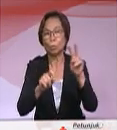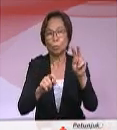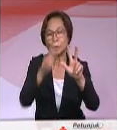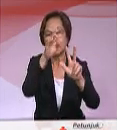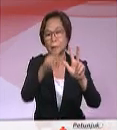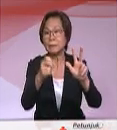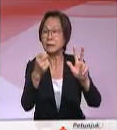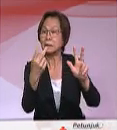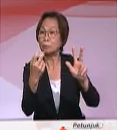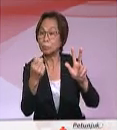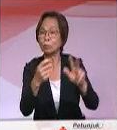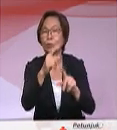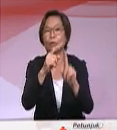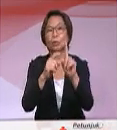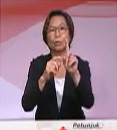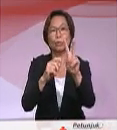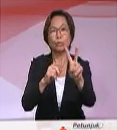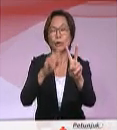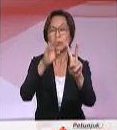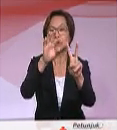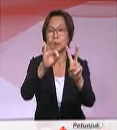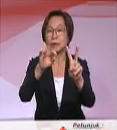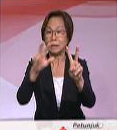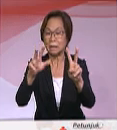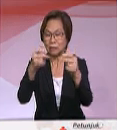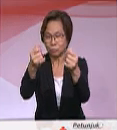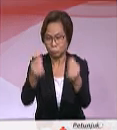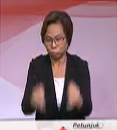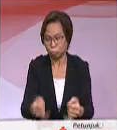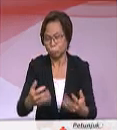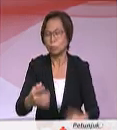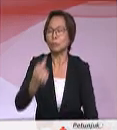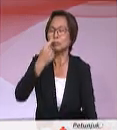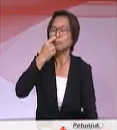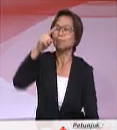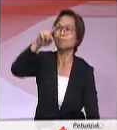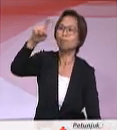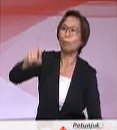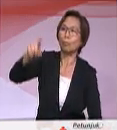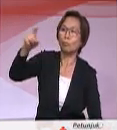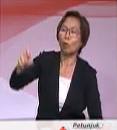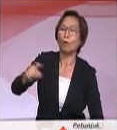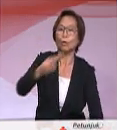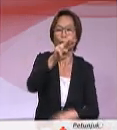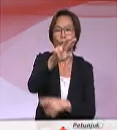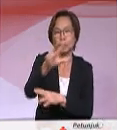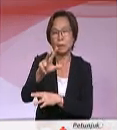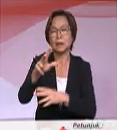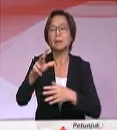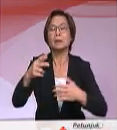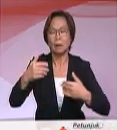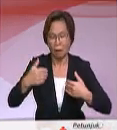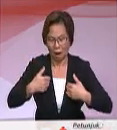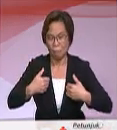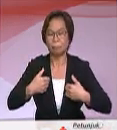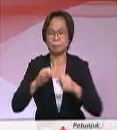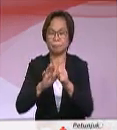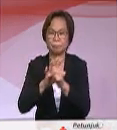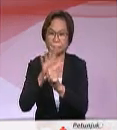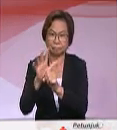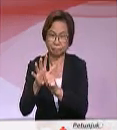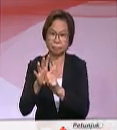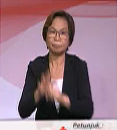Disember, sejumlah 263 individu telah pun disaring, di mana 23 kes telah dikesan